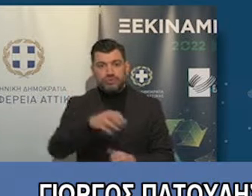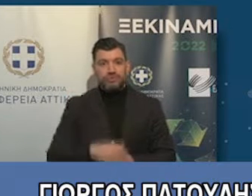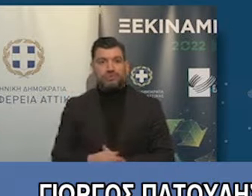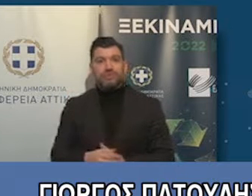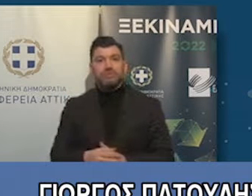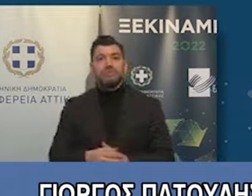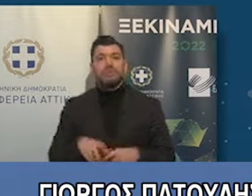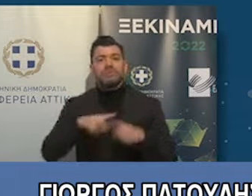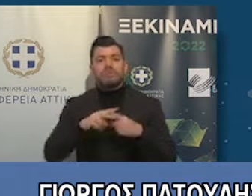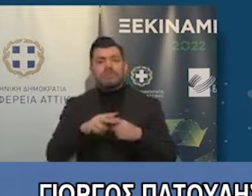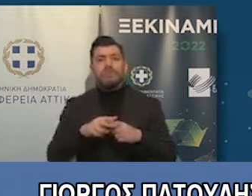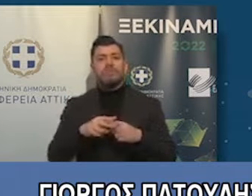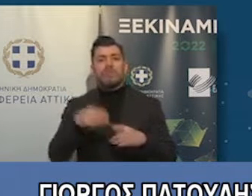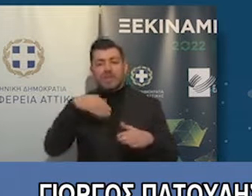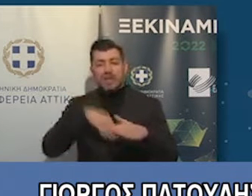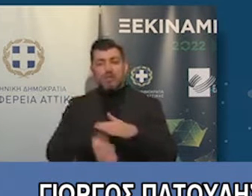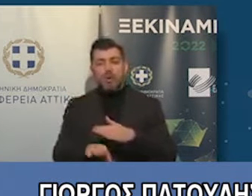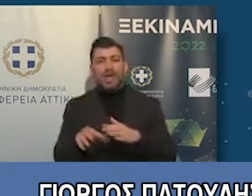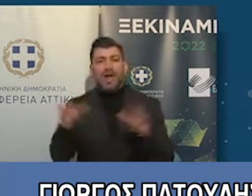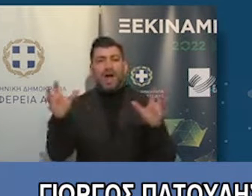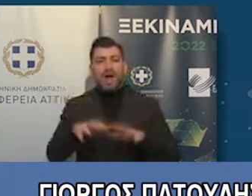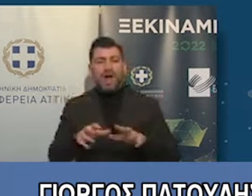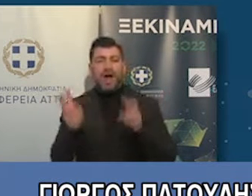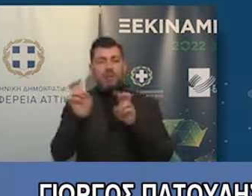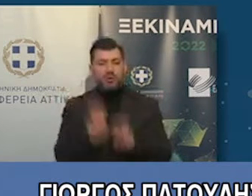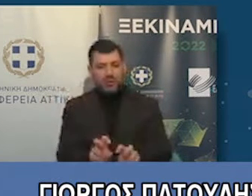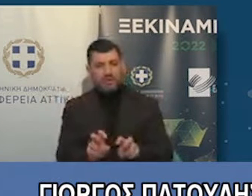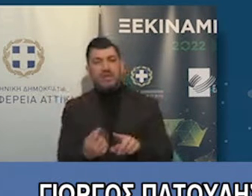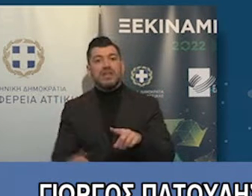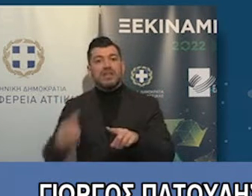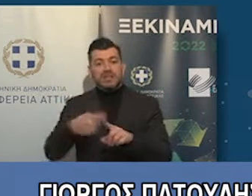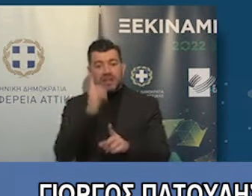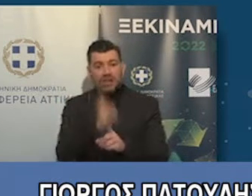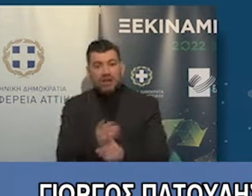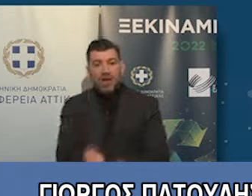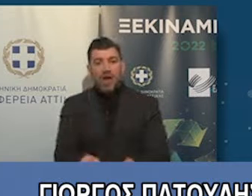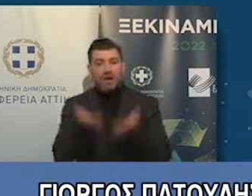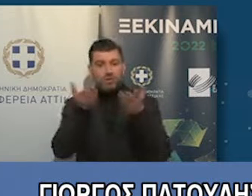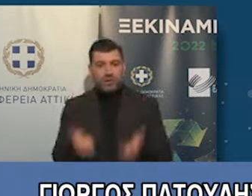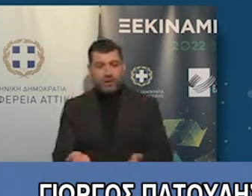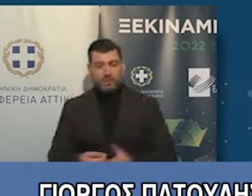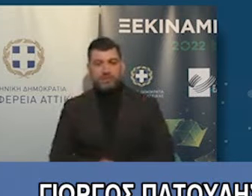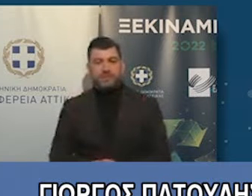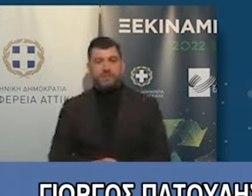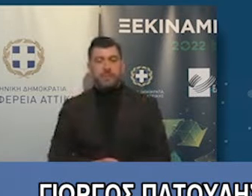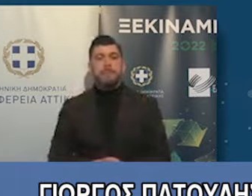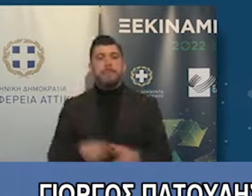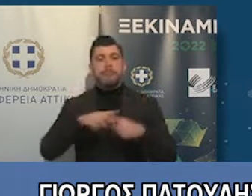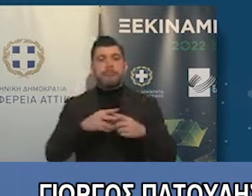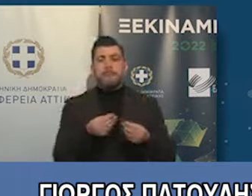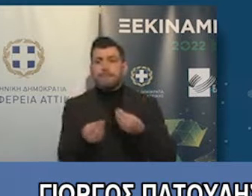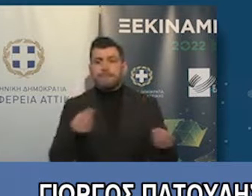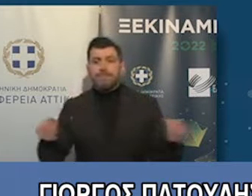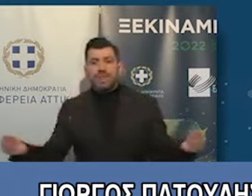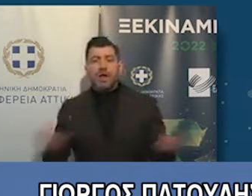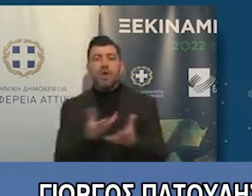συστημάτων υπόγειας αποθήκευσης με συστήματα ανύψωσης και δημιουργία γωνιών ανακύκλωσης, προμήθεια και εγκατάσταση